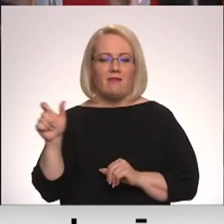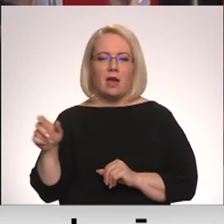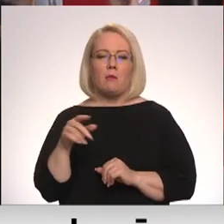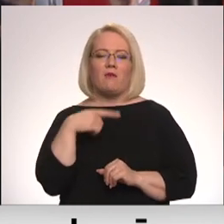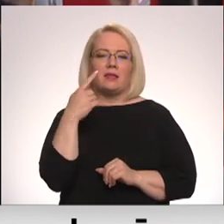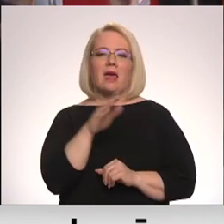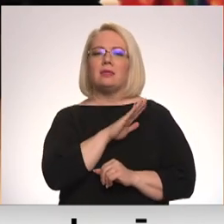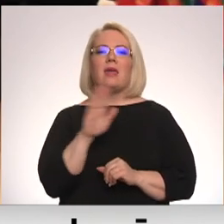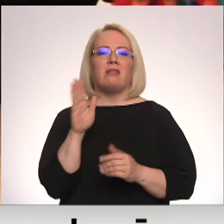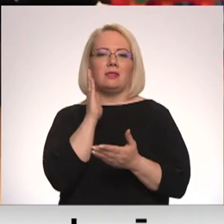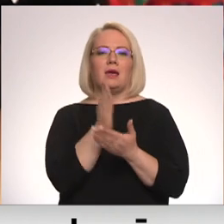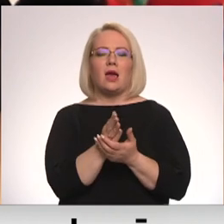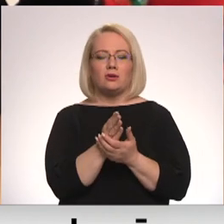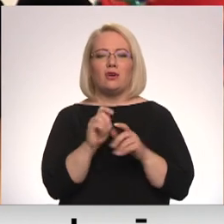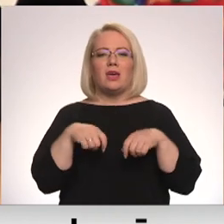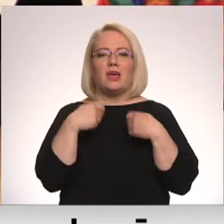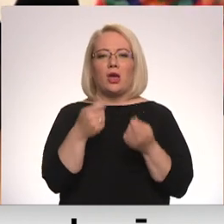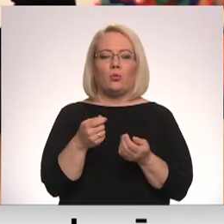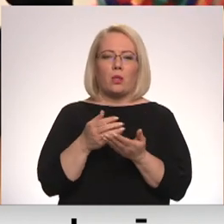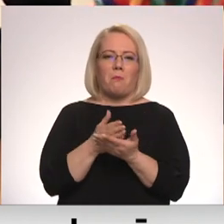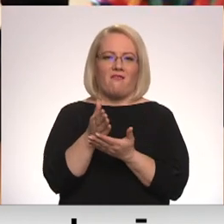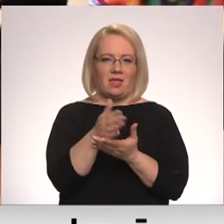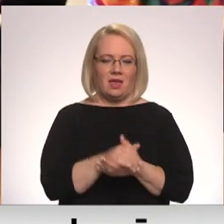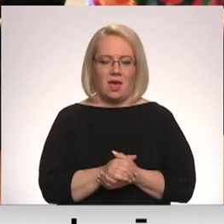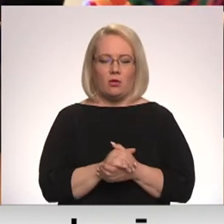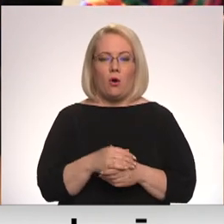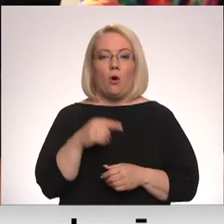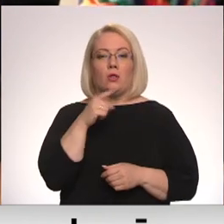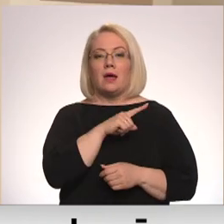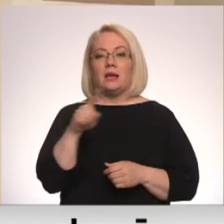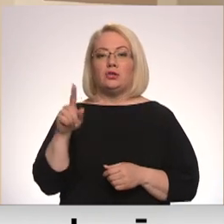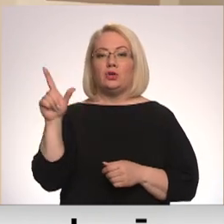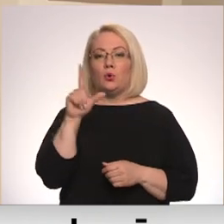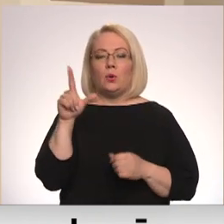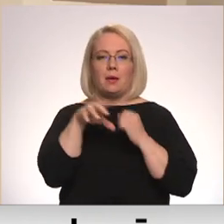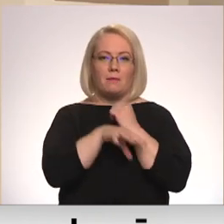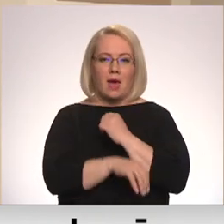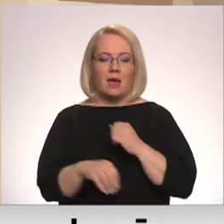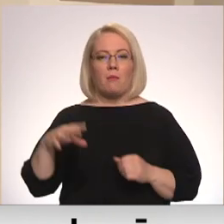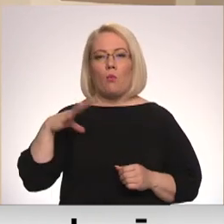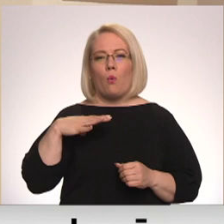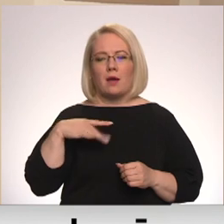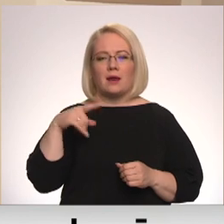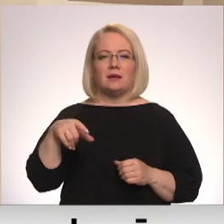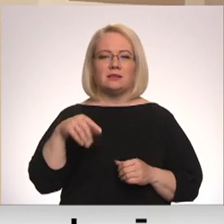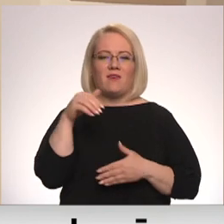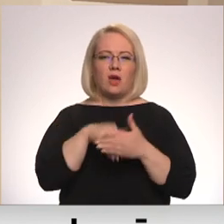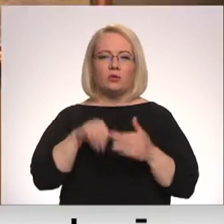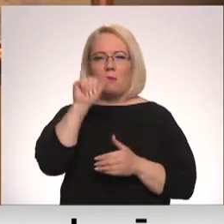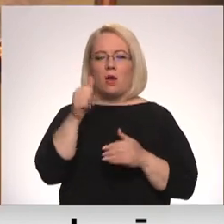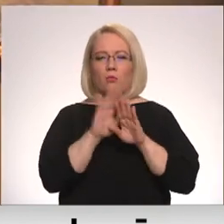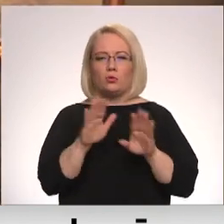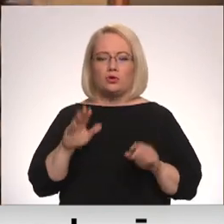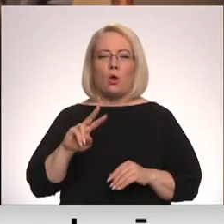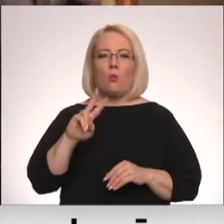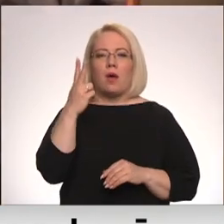teikt, viņiem iedodot pavedienu. Un šāda iespēja līdz pat jūlija izskaņai Ogres vēstures un mākslas muzejā, kur 2. jūnijā atklāta